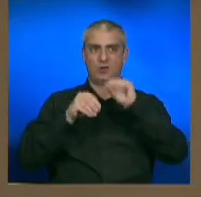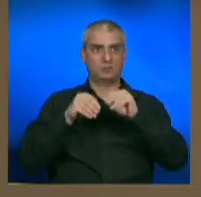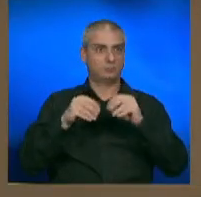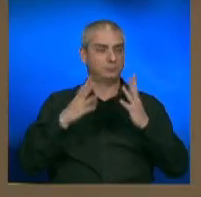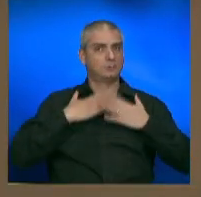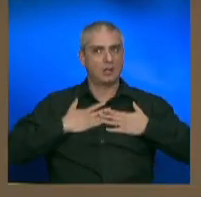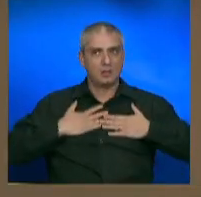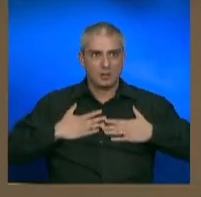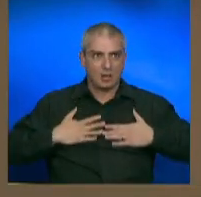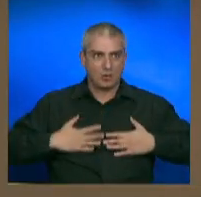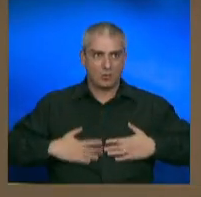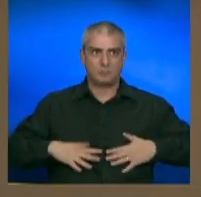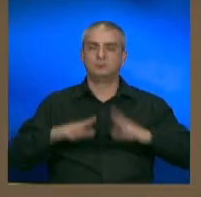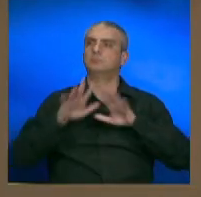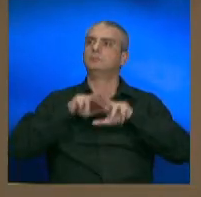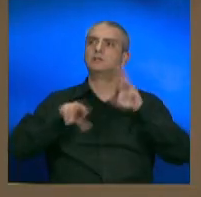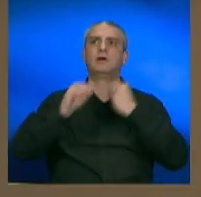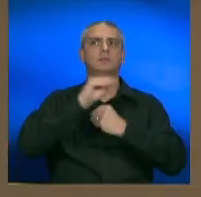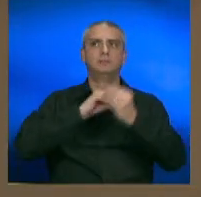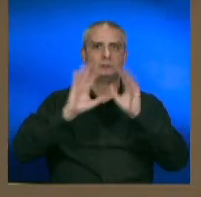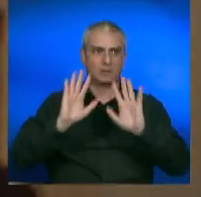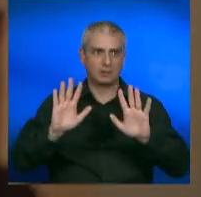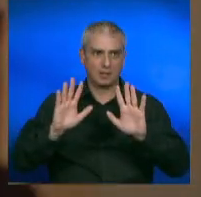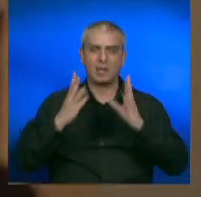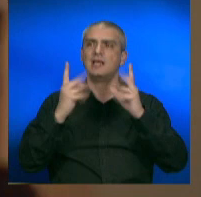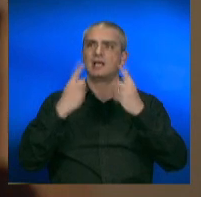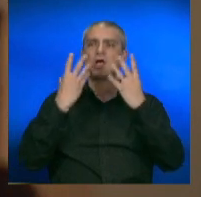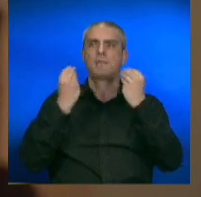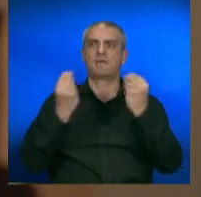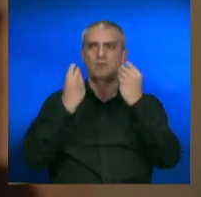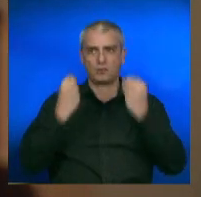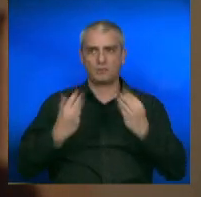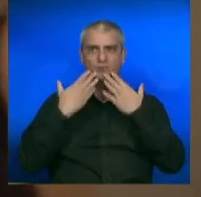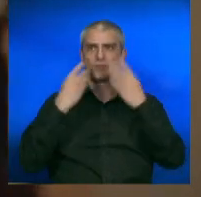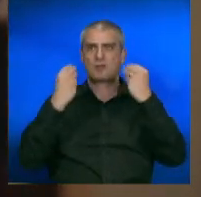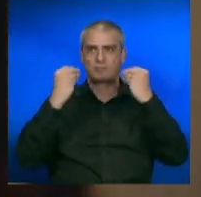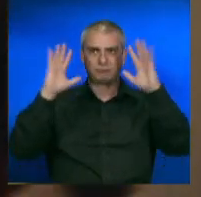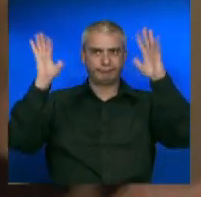calm. It's really working out and a lot of good things are going to happen. Thank you very much.